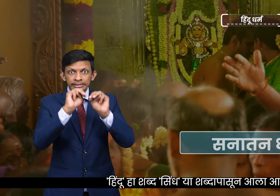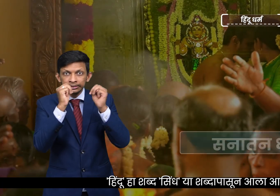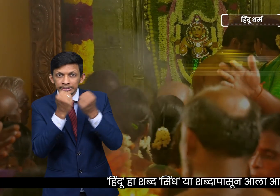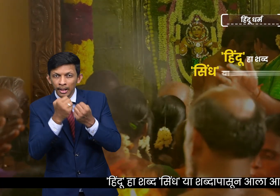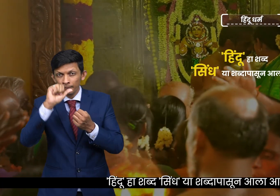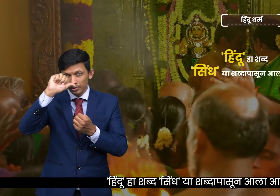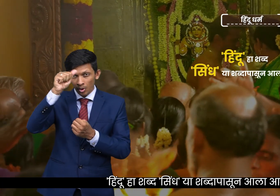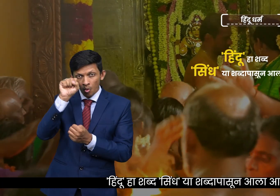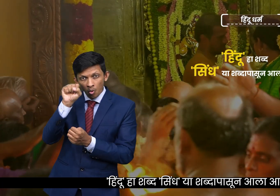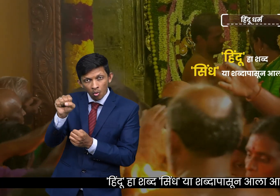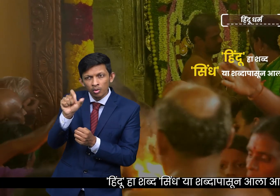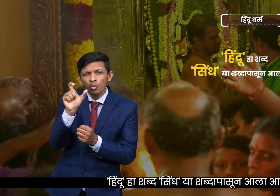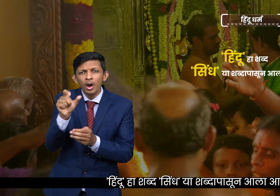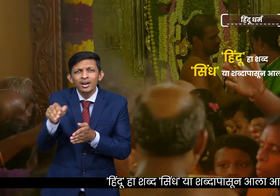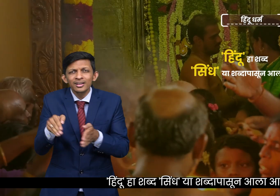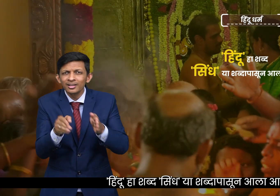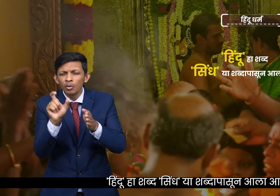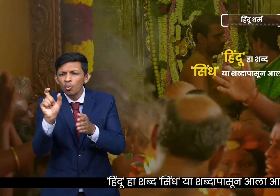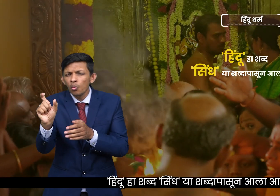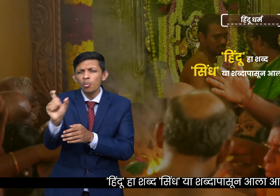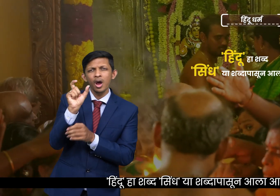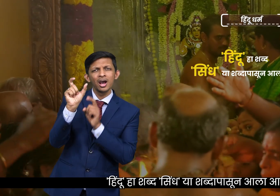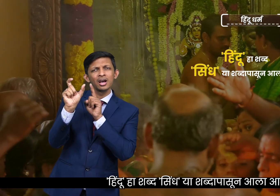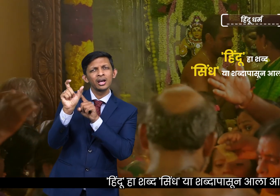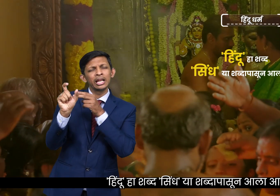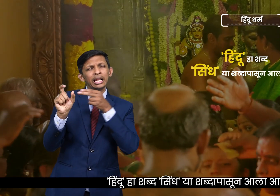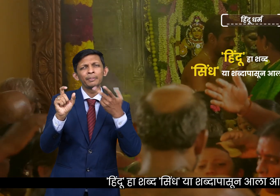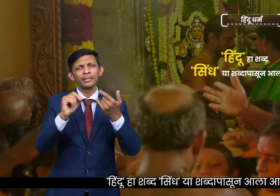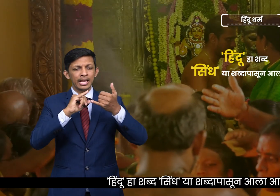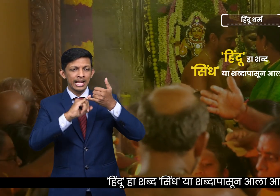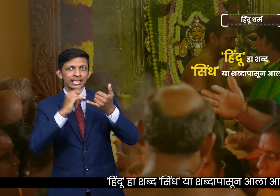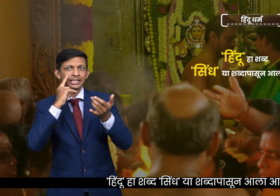हिंदू हा शब्द सिंध या शब्दापासून आला आहे.